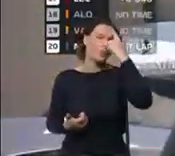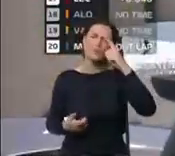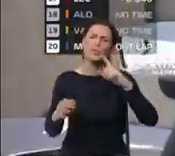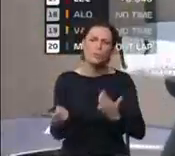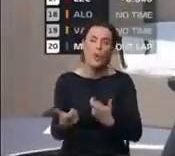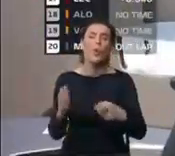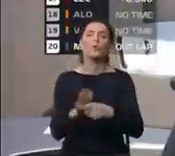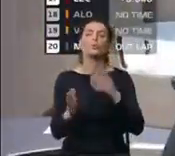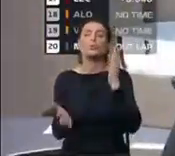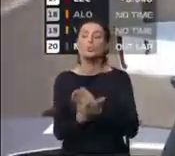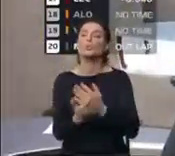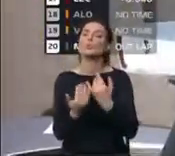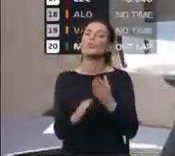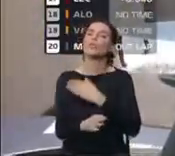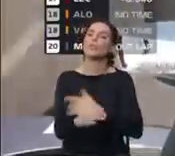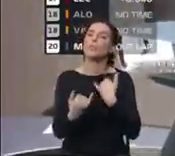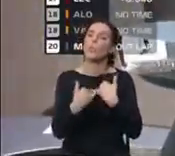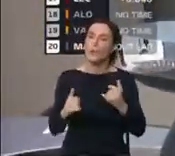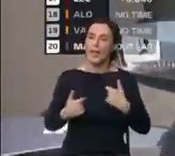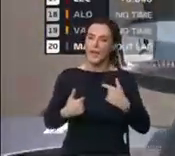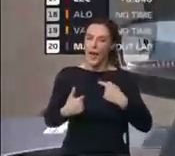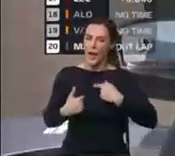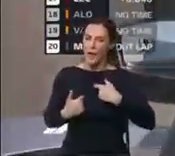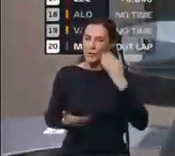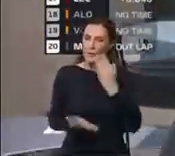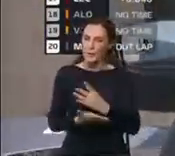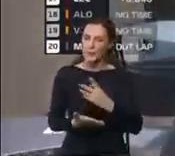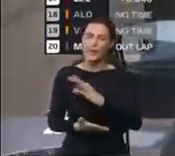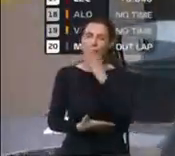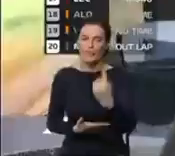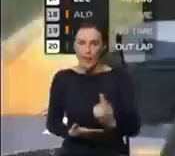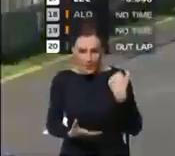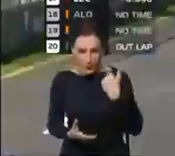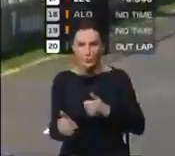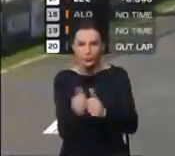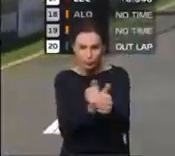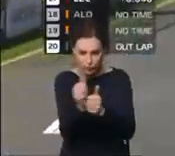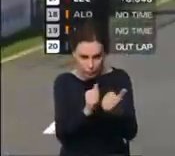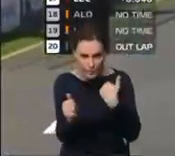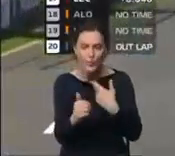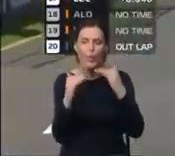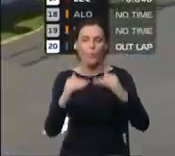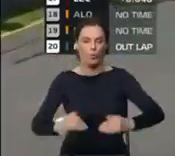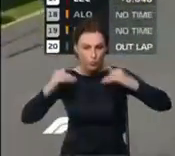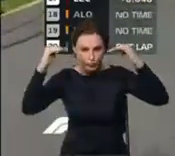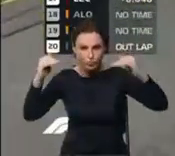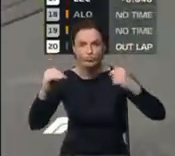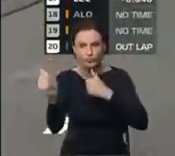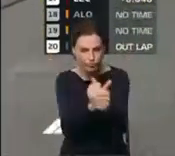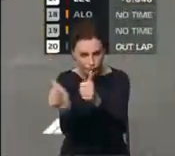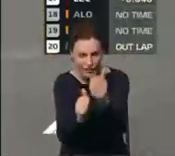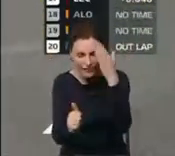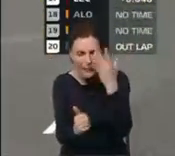mnie jest to i różnicą od debiutantów jest to, że ja już w Formule 1 się ścigałem na wysokim poziomie i wiem tak naprawdę,